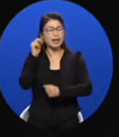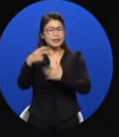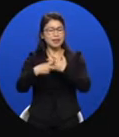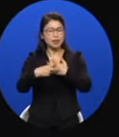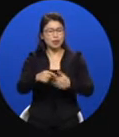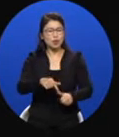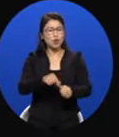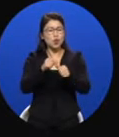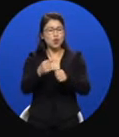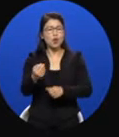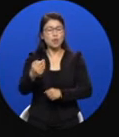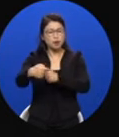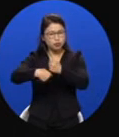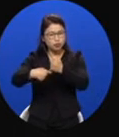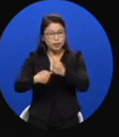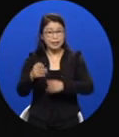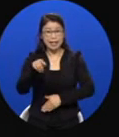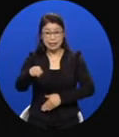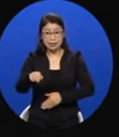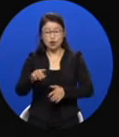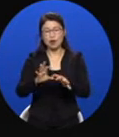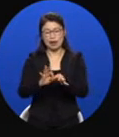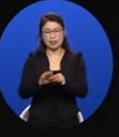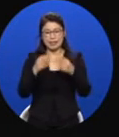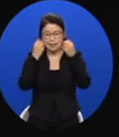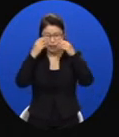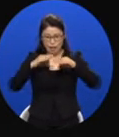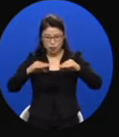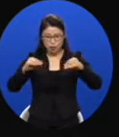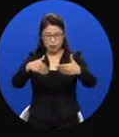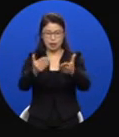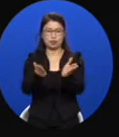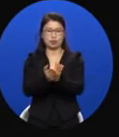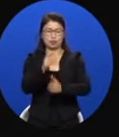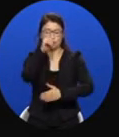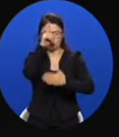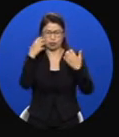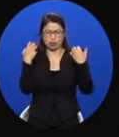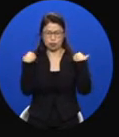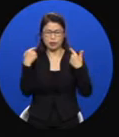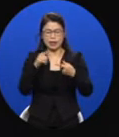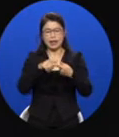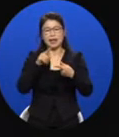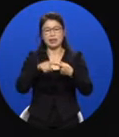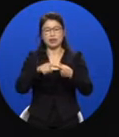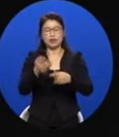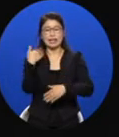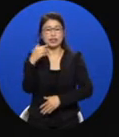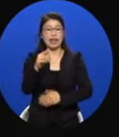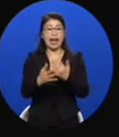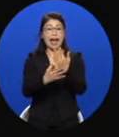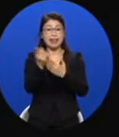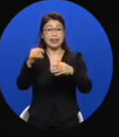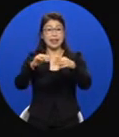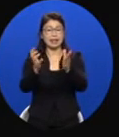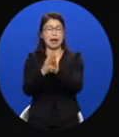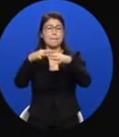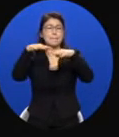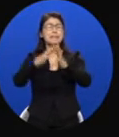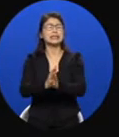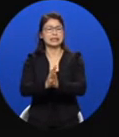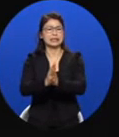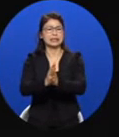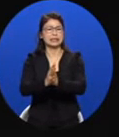어떻게 했느냐. 그것은 이제 새누리당 정부의 전신인 한나라당에서 그 제도를 폐지해버렸죠. 주민우선 고용제를.